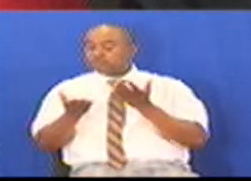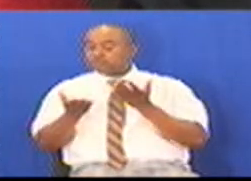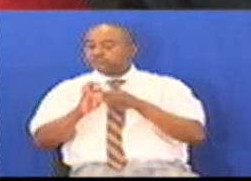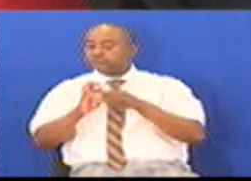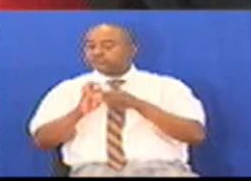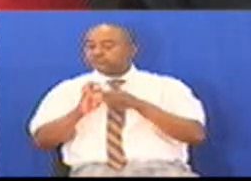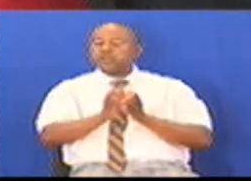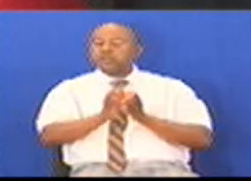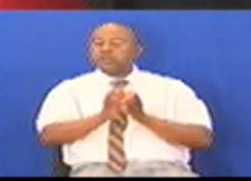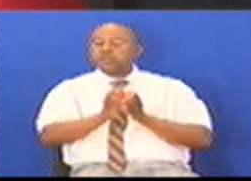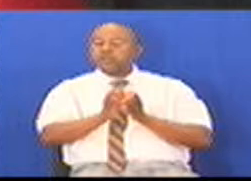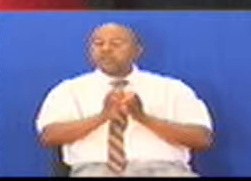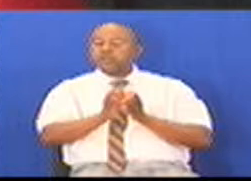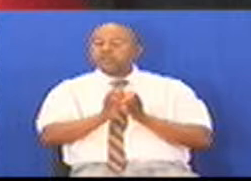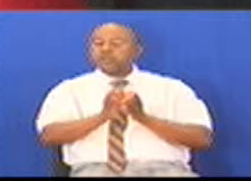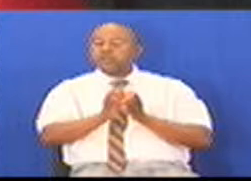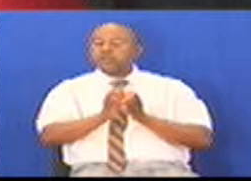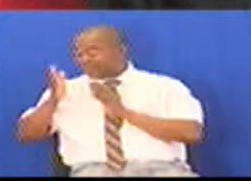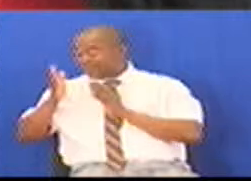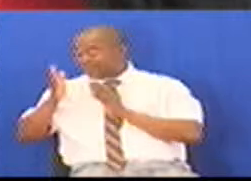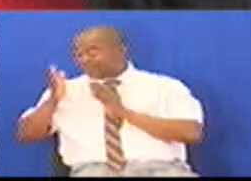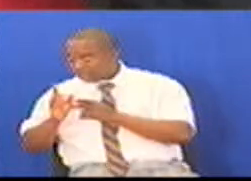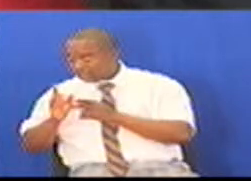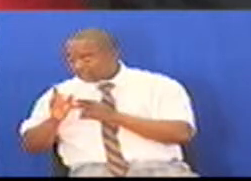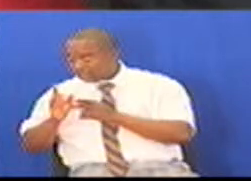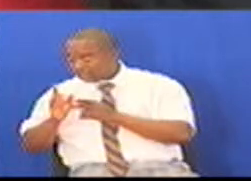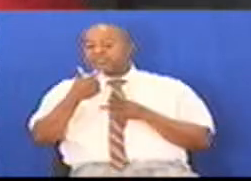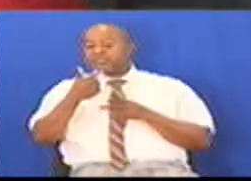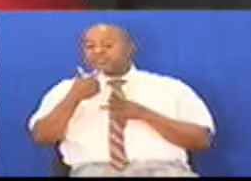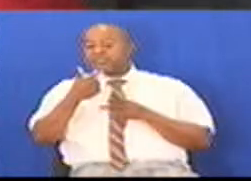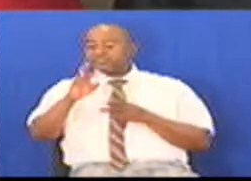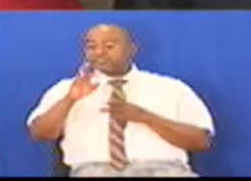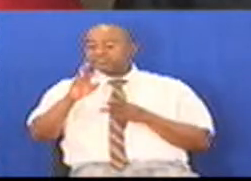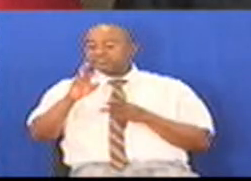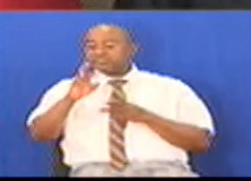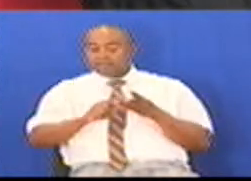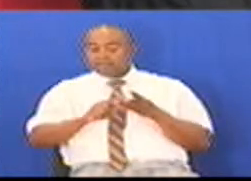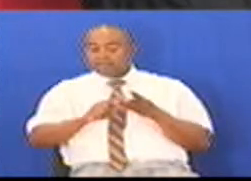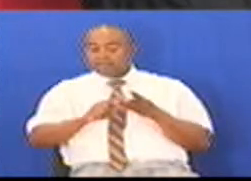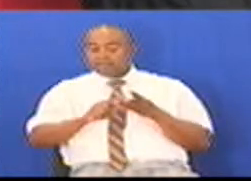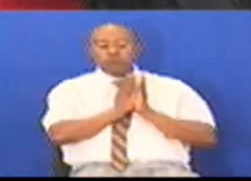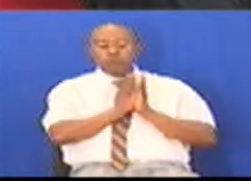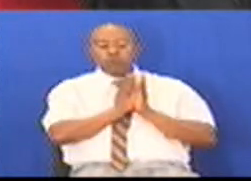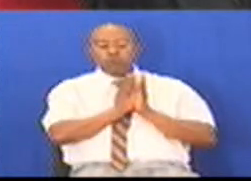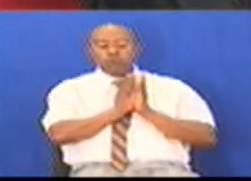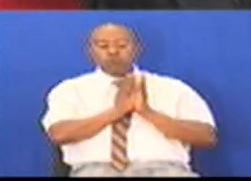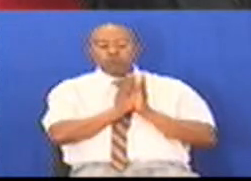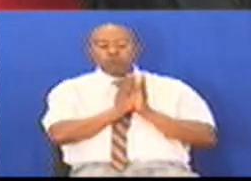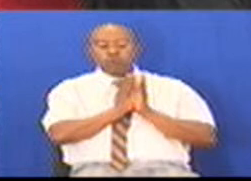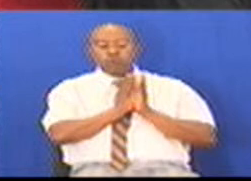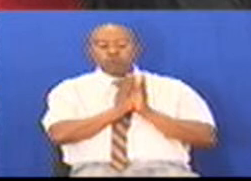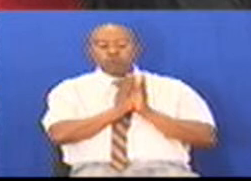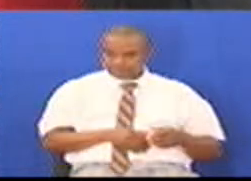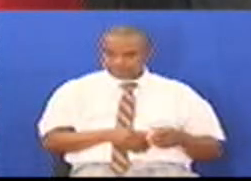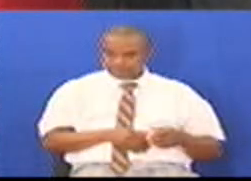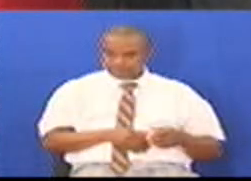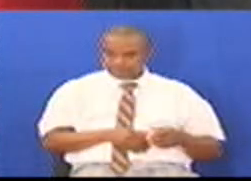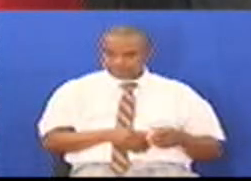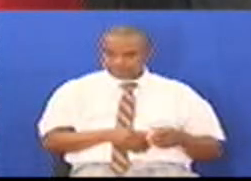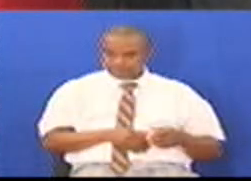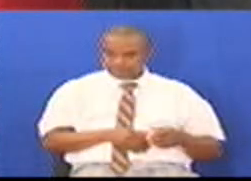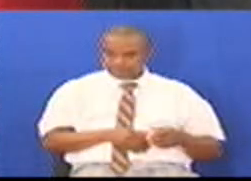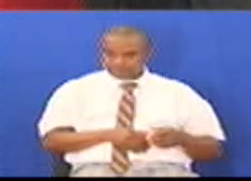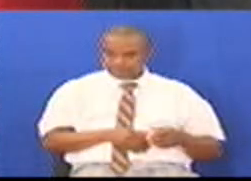wote ikiwepo serikali za mitaa, TCRA na wadau wa mawasiliano. Kuhusiana na sheria ya fedha za umma